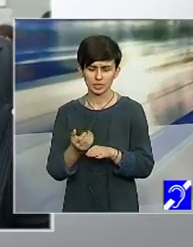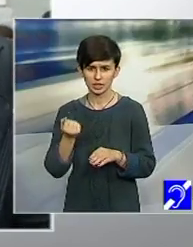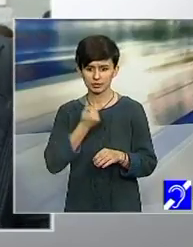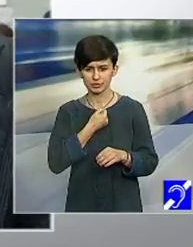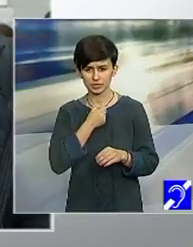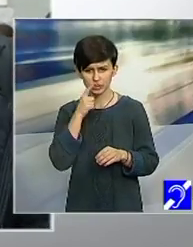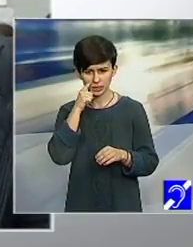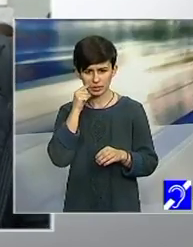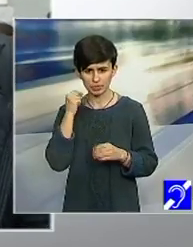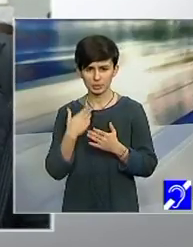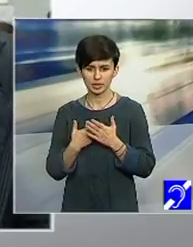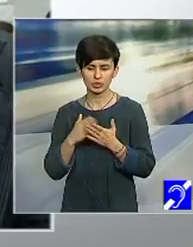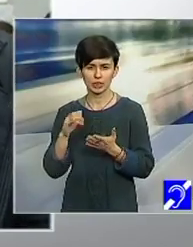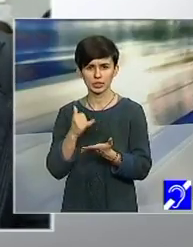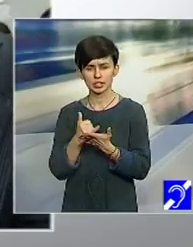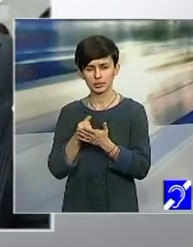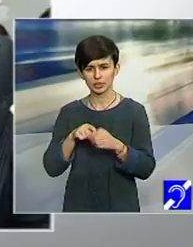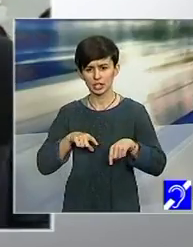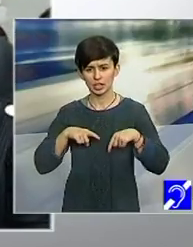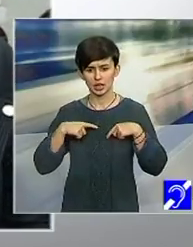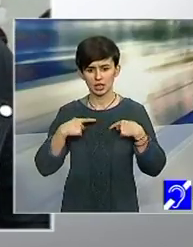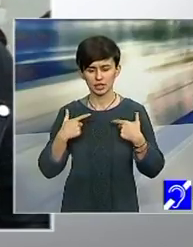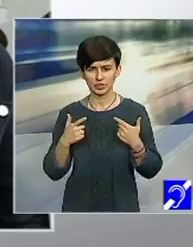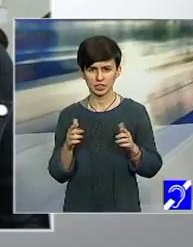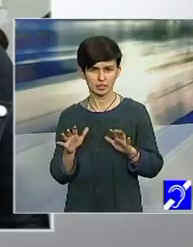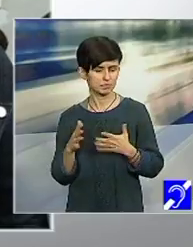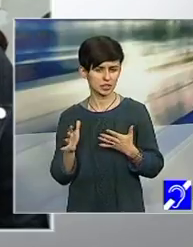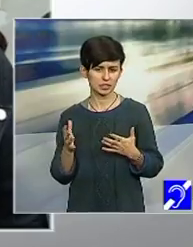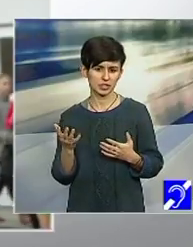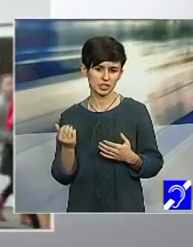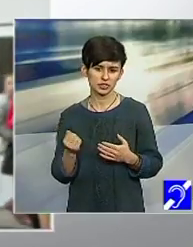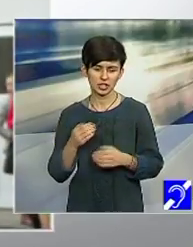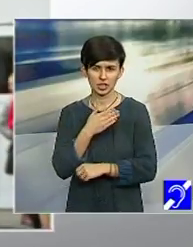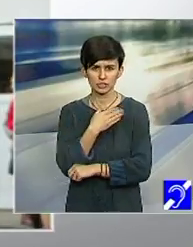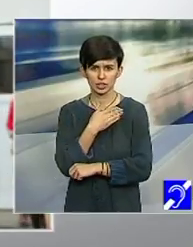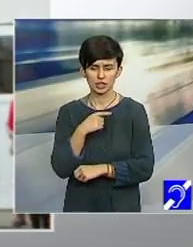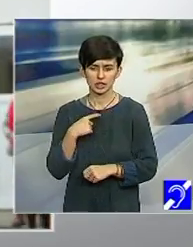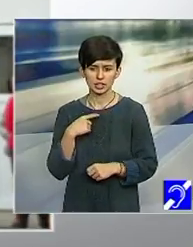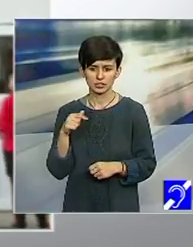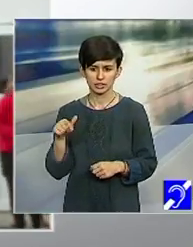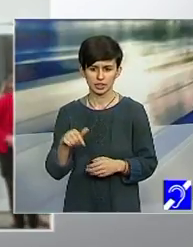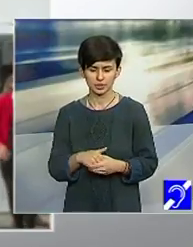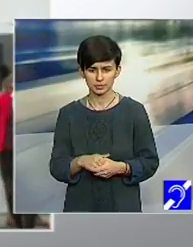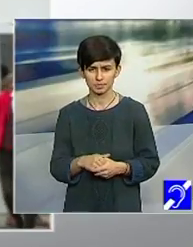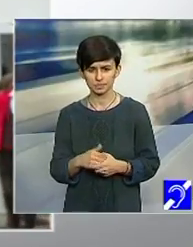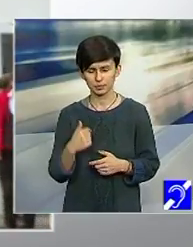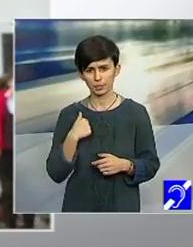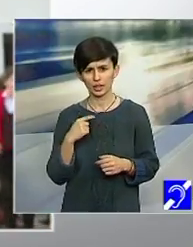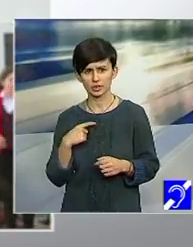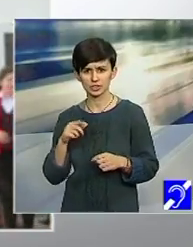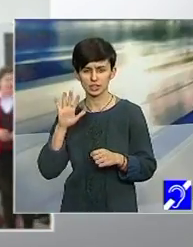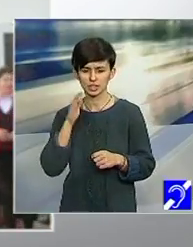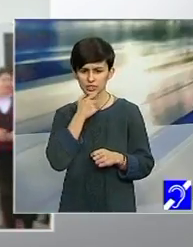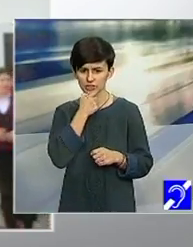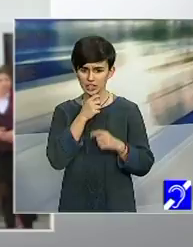au dreptul la viață. Indiferent de? De ce nație. Eu am speranța, sunt de 5 ani profesor la